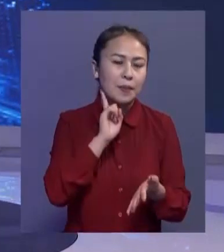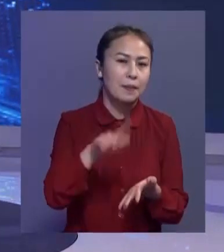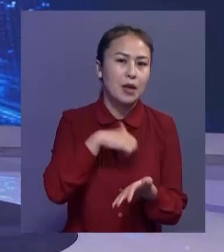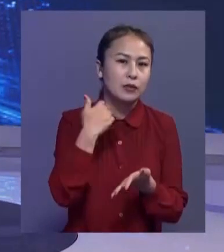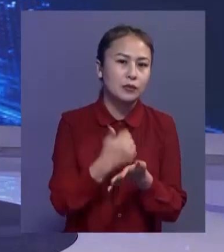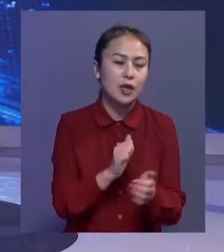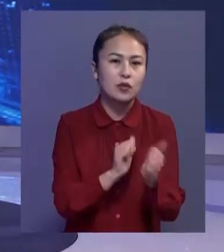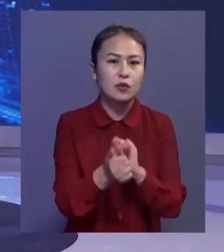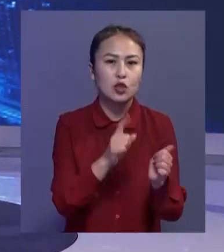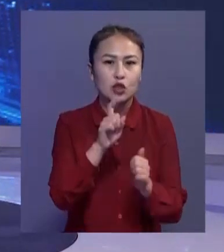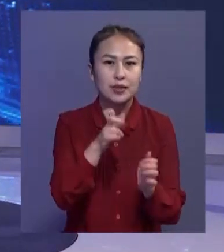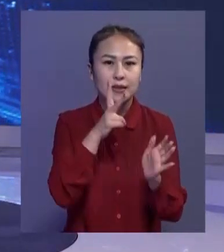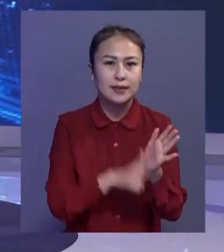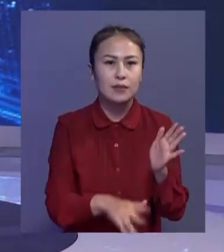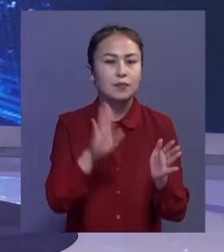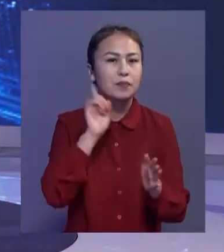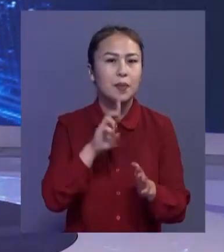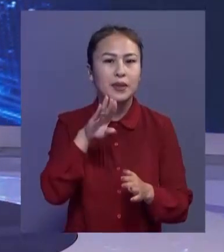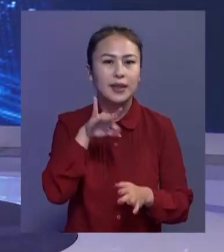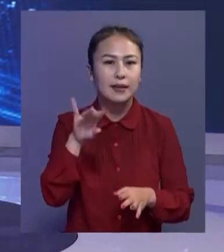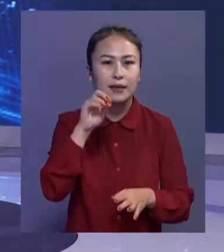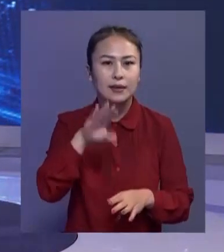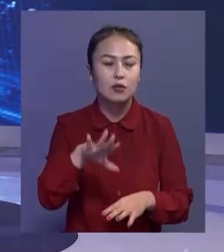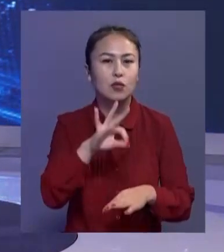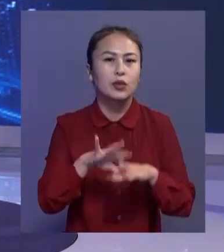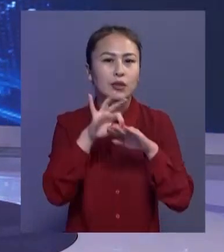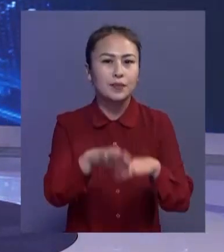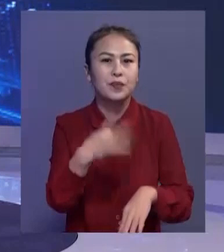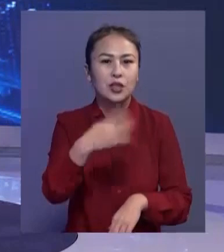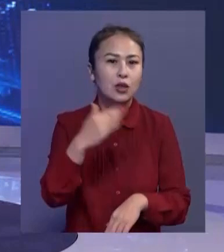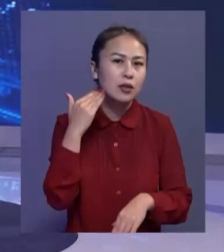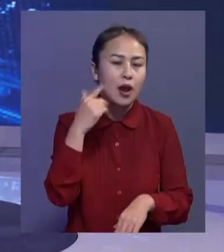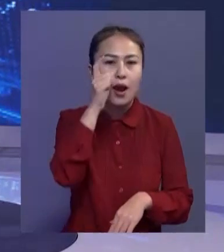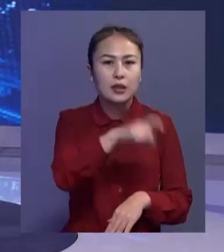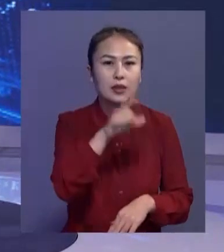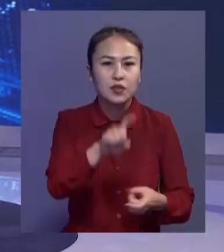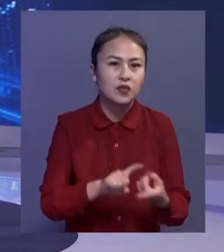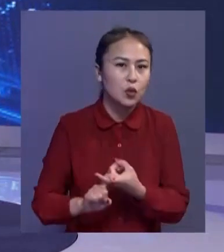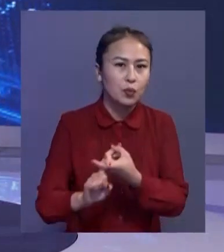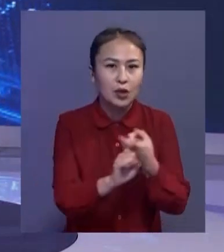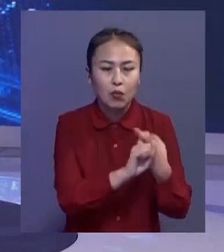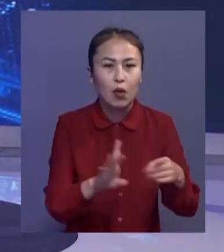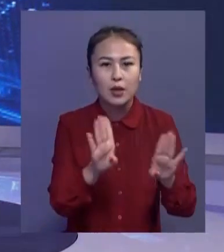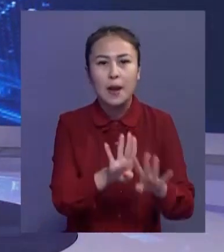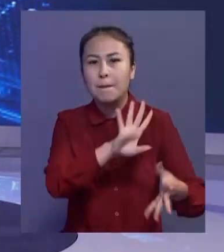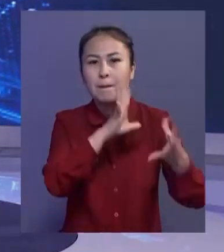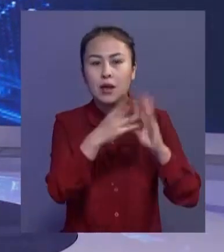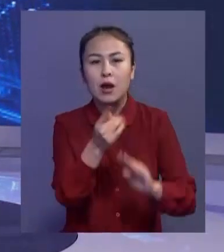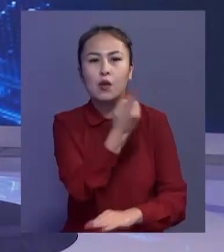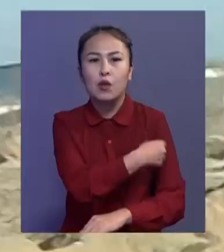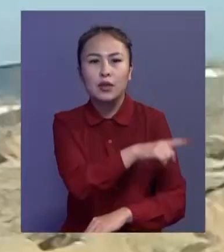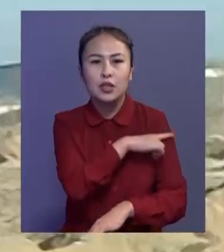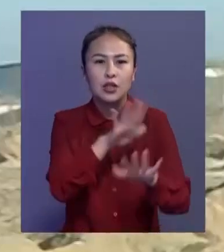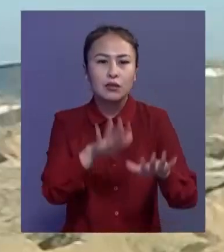басшылығы ауысымдағы 180 кенішінің бәрін ПТР тестілеуден өткізіп, тағы 40 шақты адамның вирус жұқтырғаны белгілі болған. Барлығы